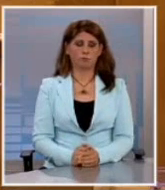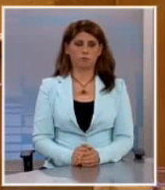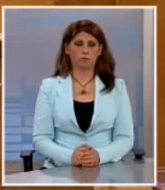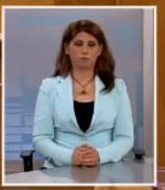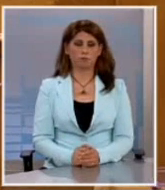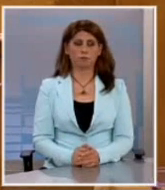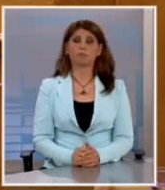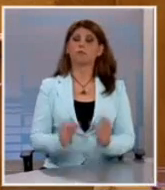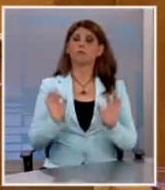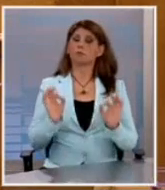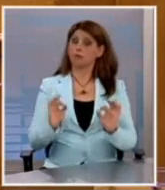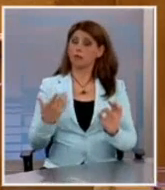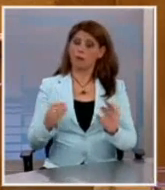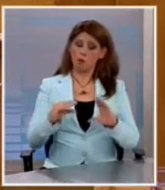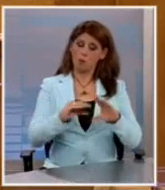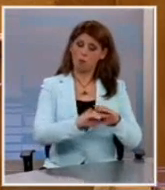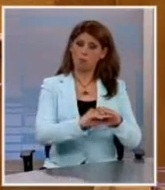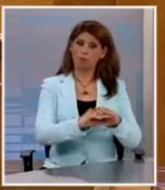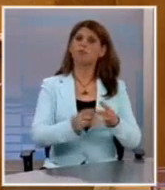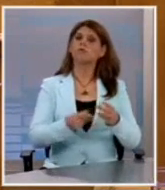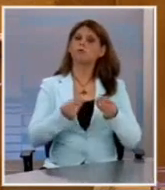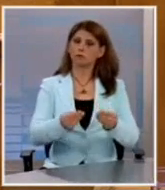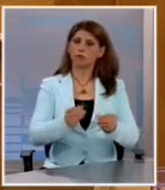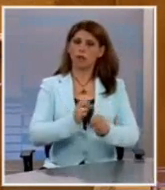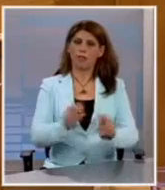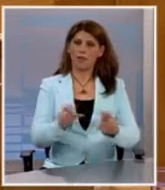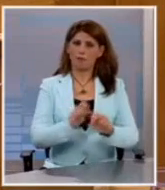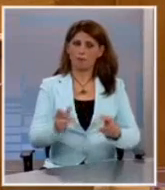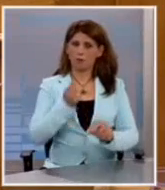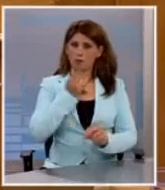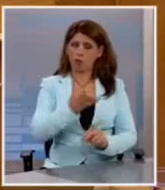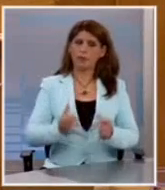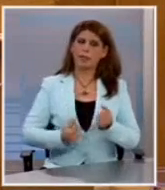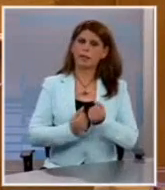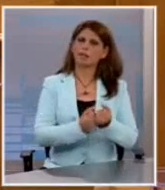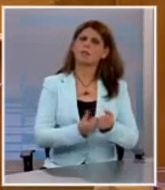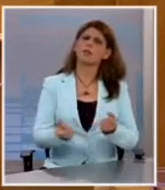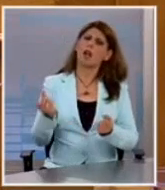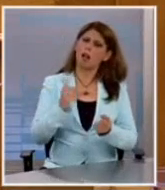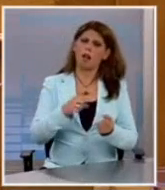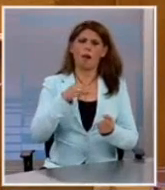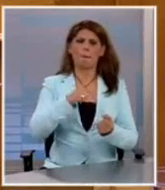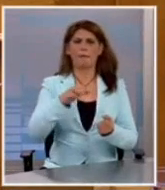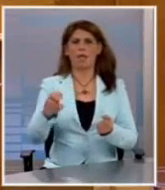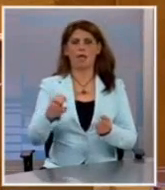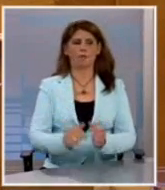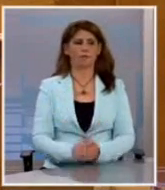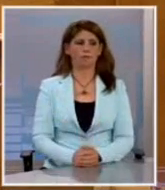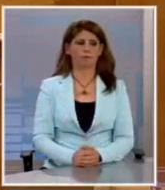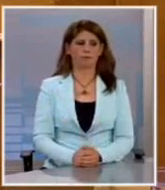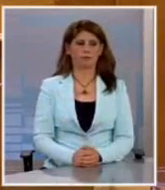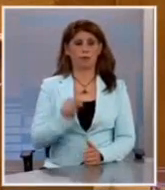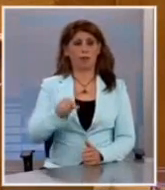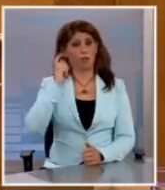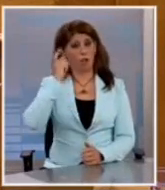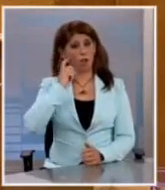Βεβαίως και υπάρχουν κονδύλια τα οποία δόθησαν ως διαφημιστική δαπάνη και ενισχύθηκαν μεγάλα μέσα ενημέρωσης. Εδώ όμως έχουν τα